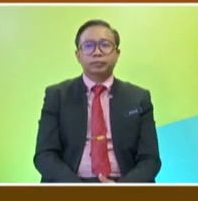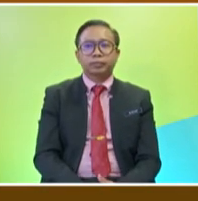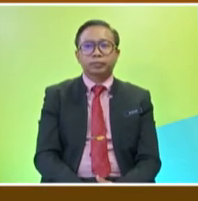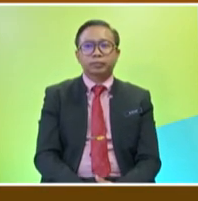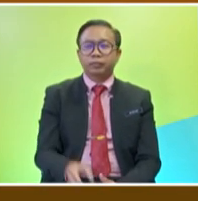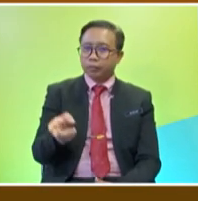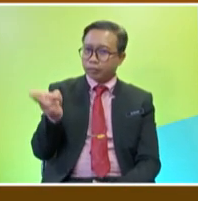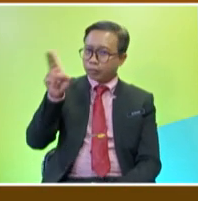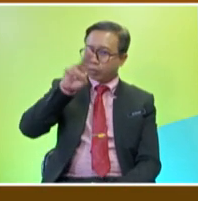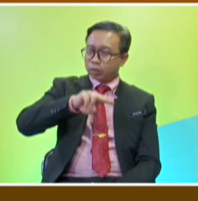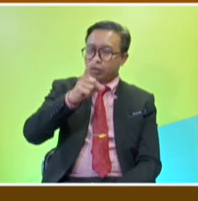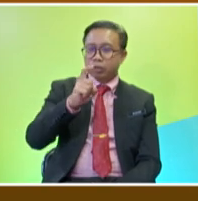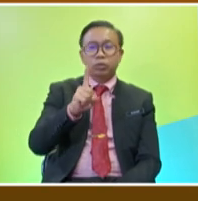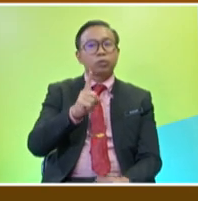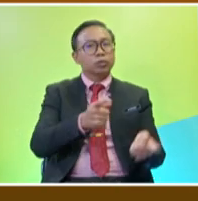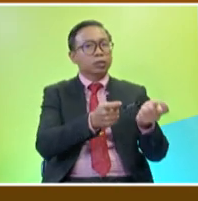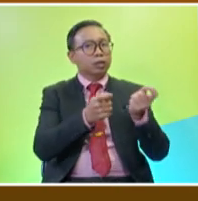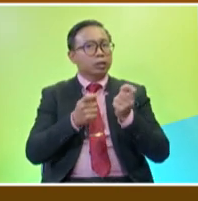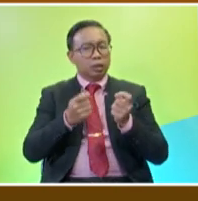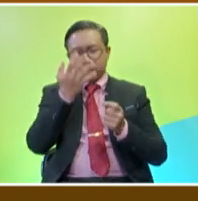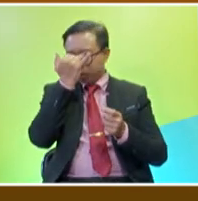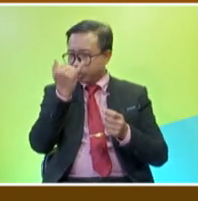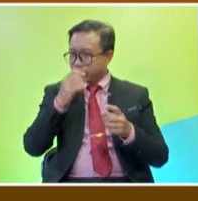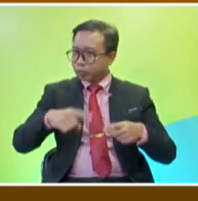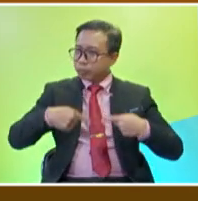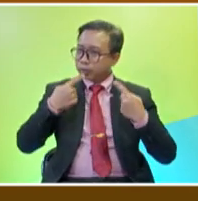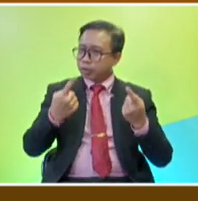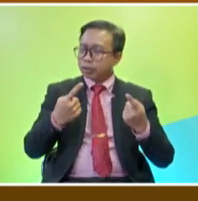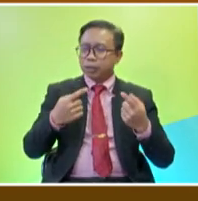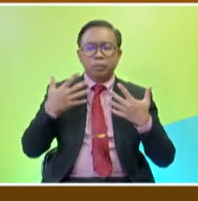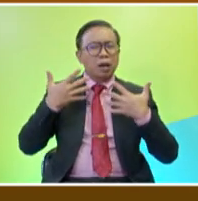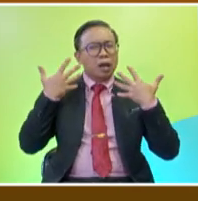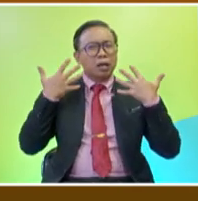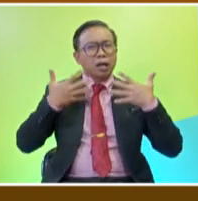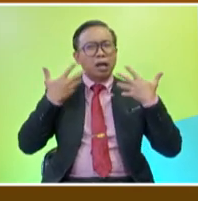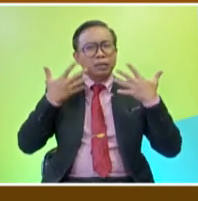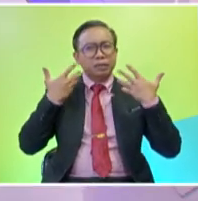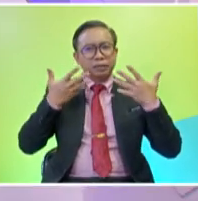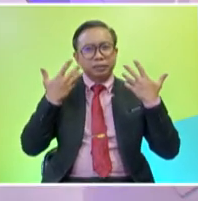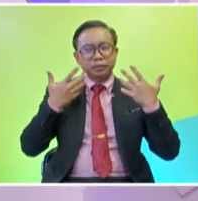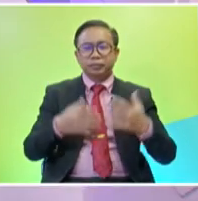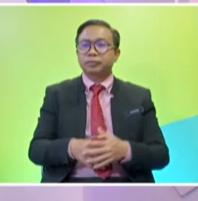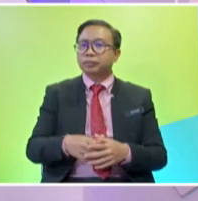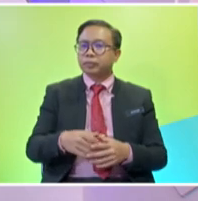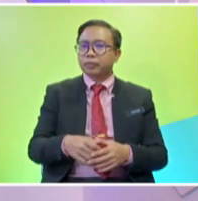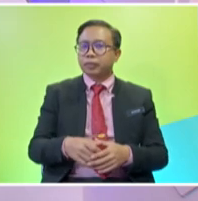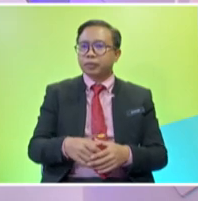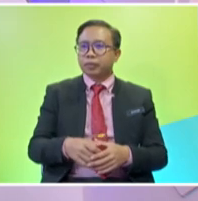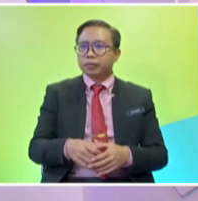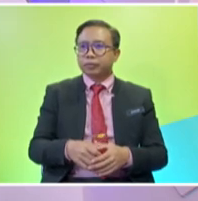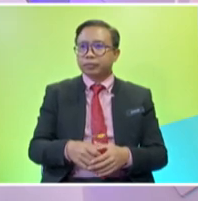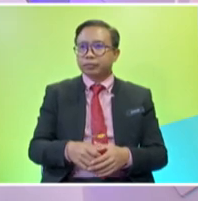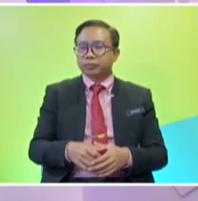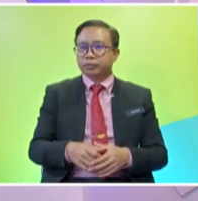Jadi satu tarikan akhirnya apa kita tidak pergi kawasan Memang panas oke sebantar ikan sendiri ya oke